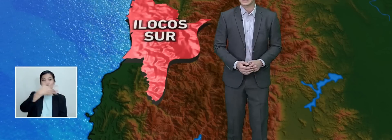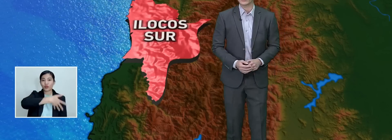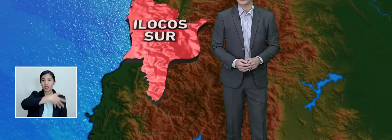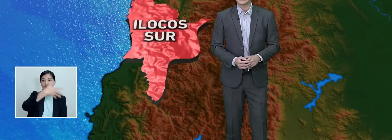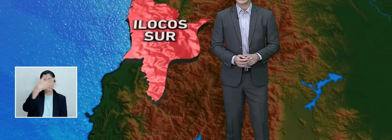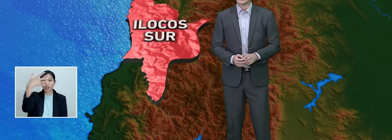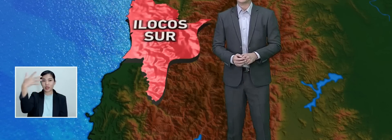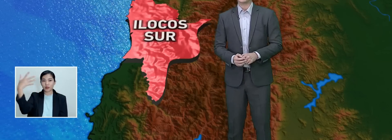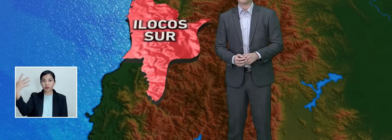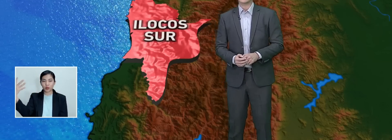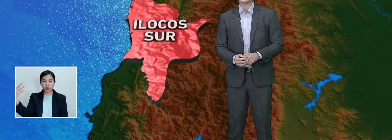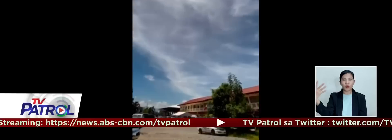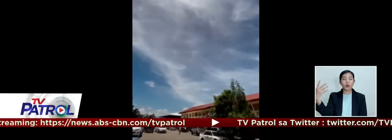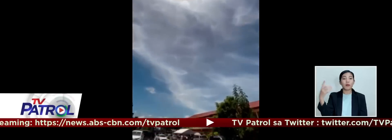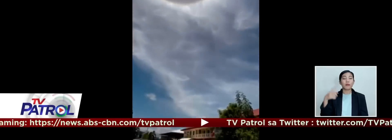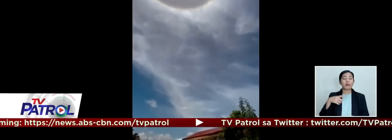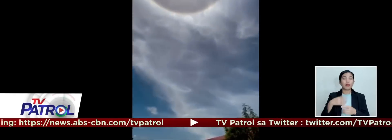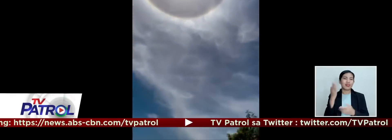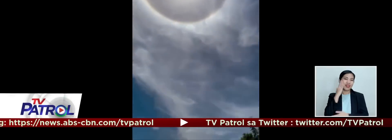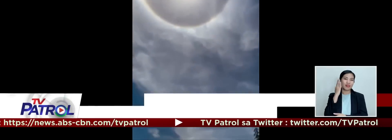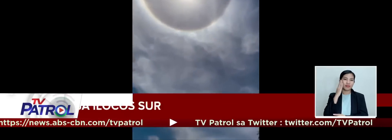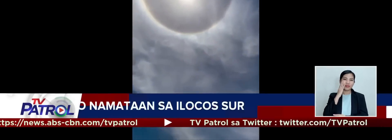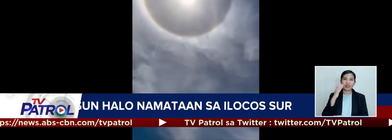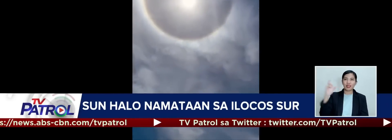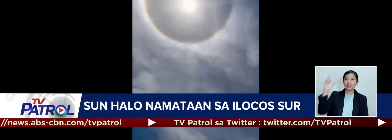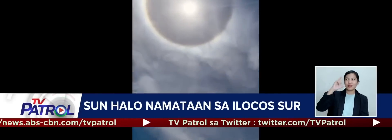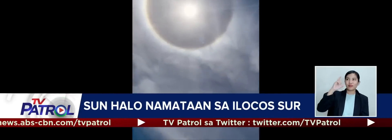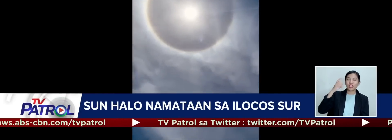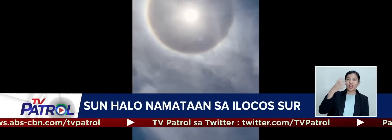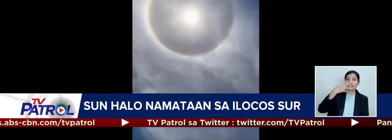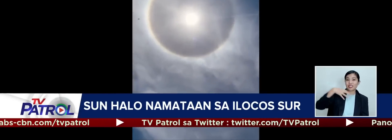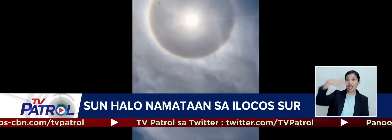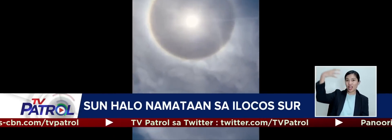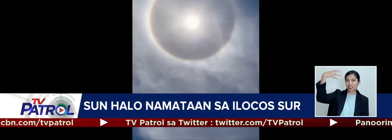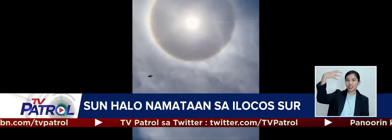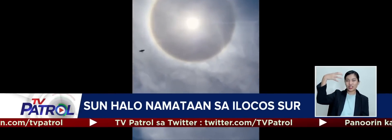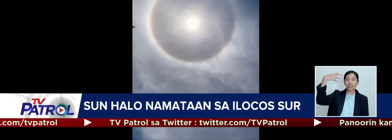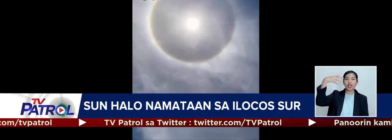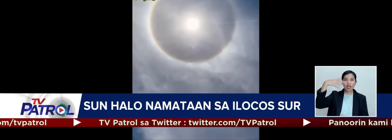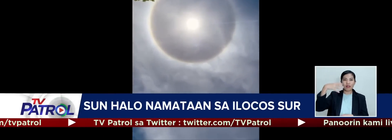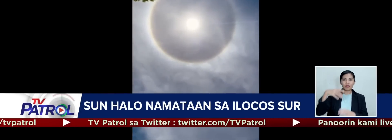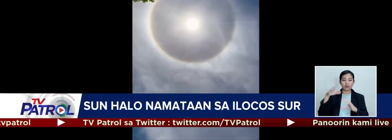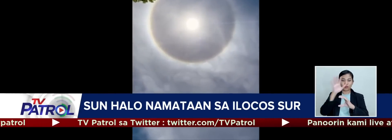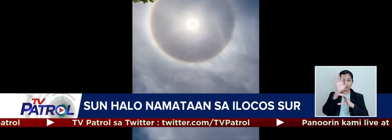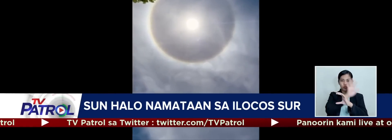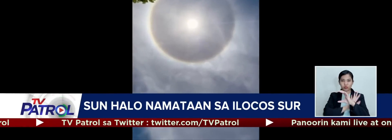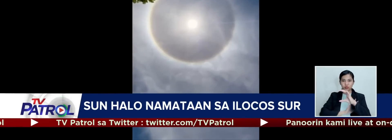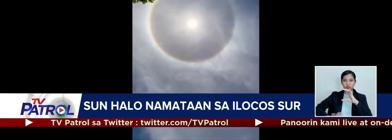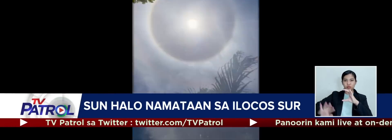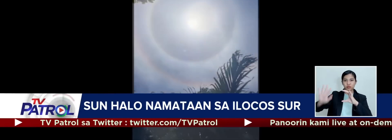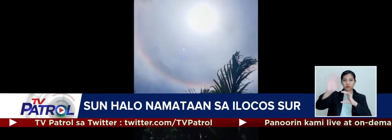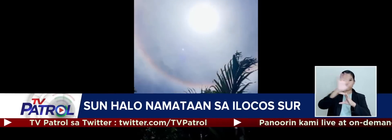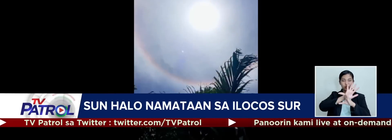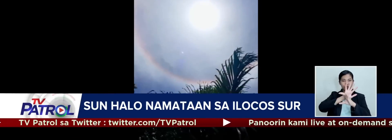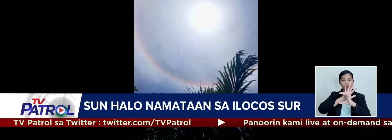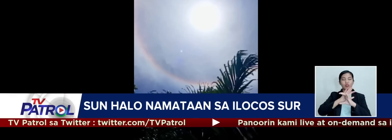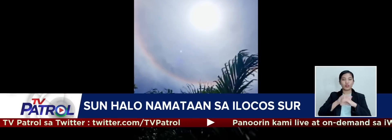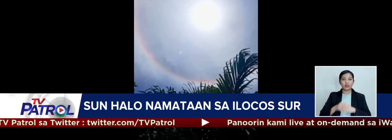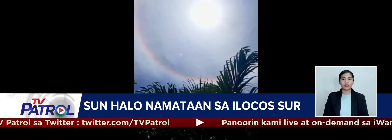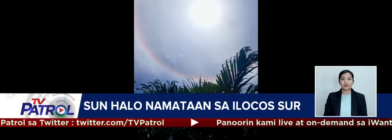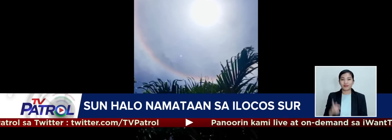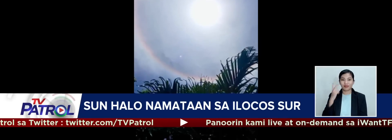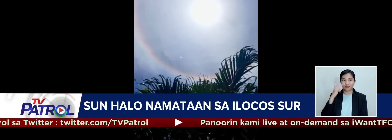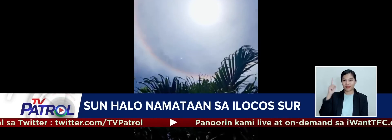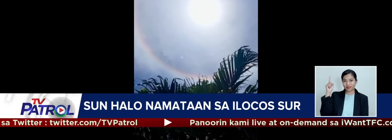sun halo. Nagkakaroon po ng sun halo dahil nababali ng maliliit na ice crystals sa matataas na cirrus clouds